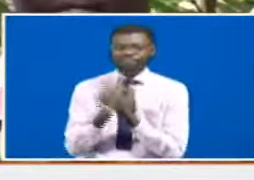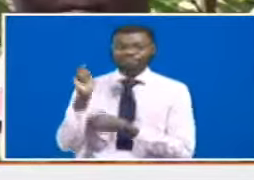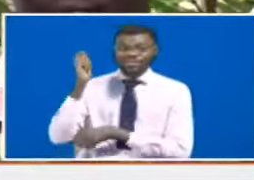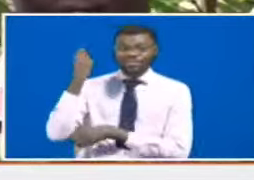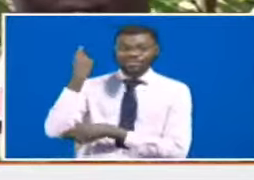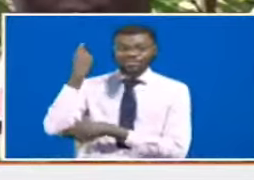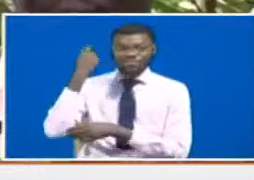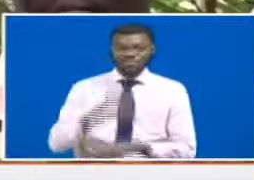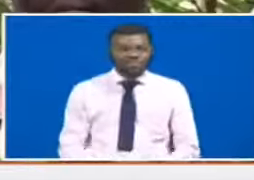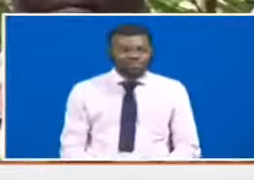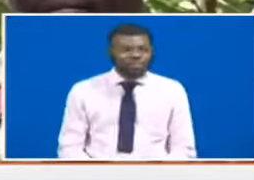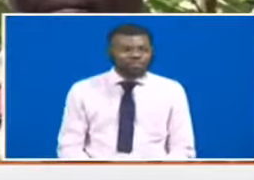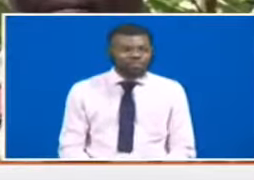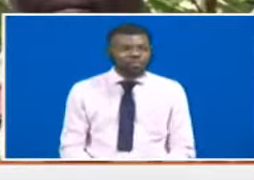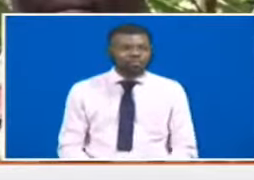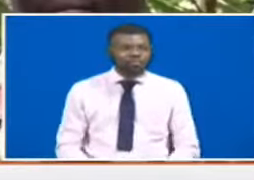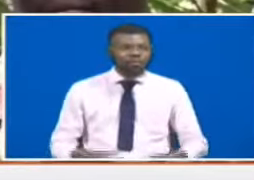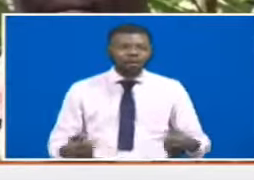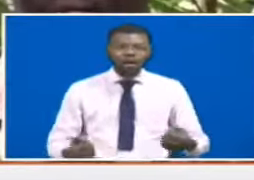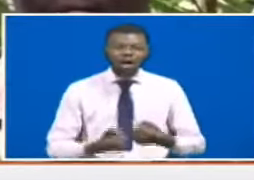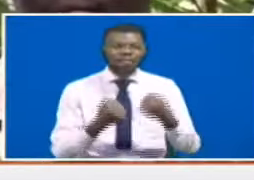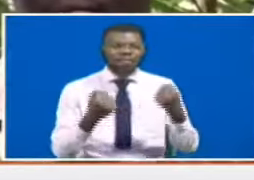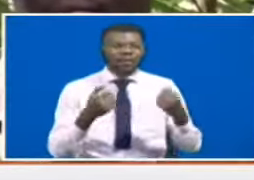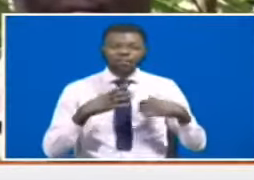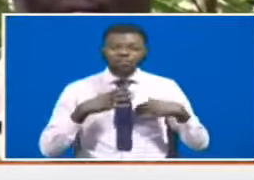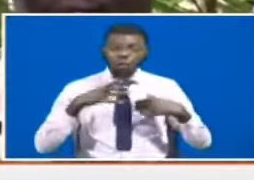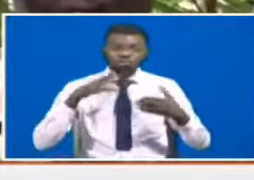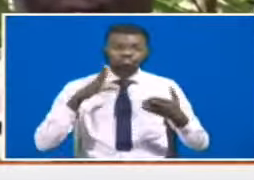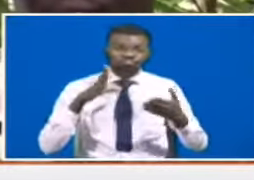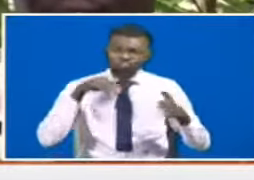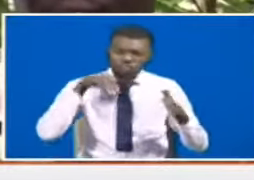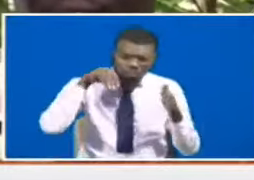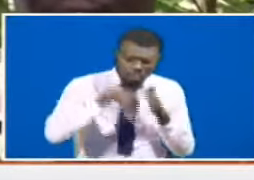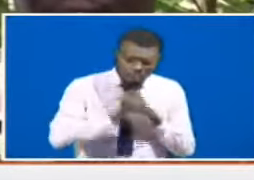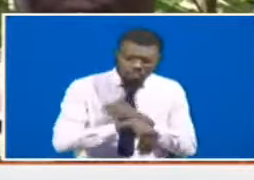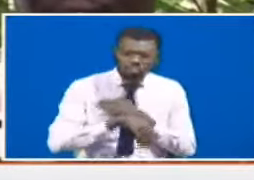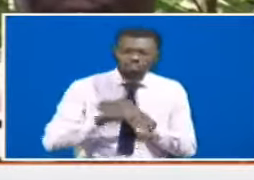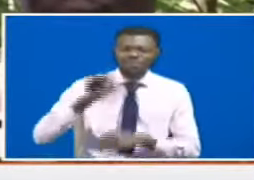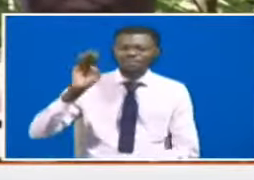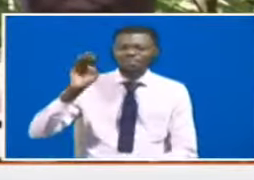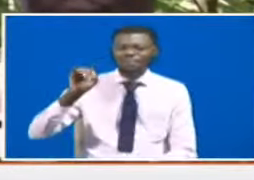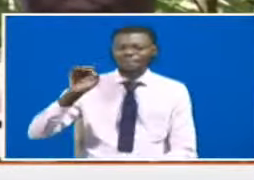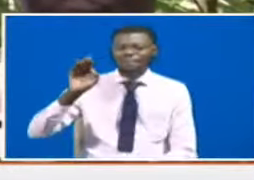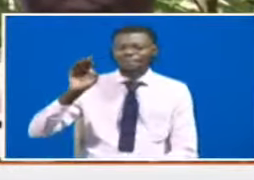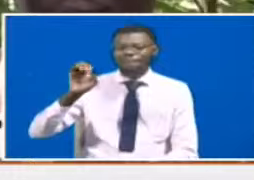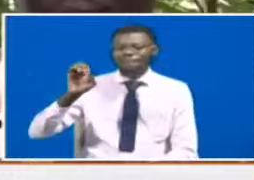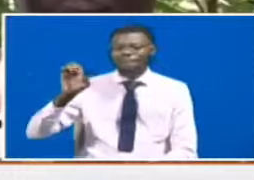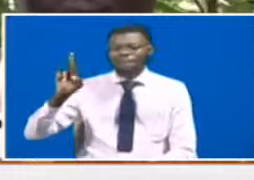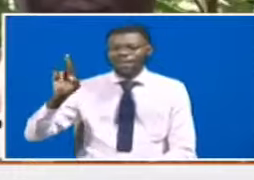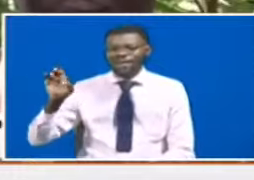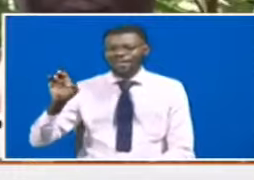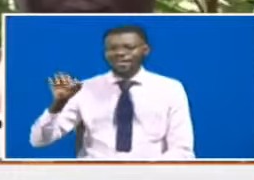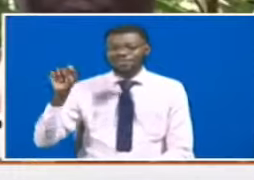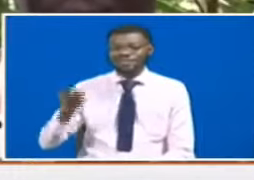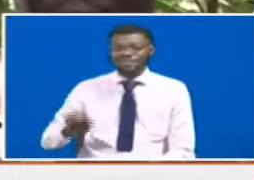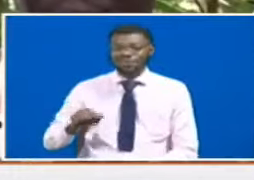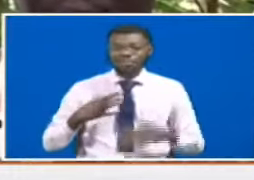na cases ya drowning Mbere South. Tumekuwa na watu